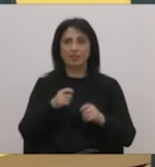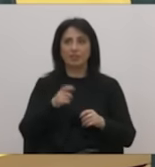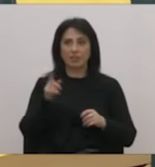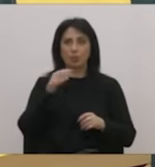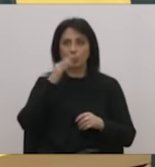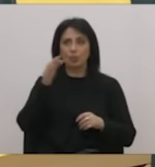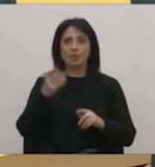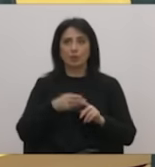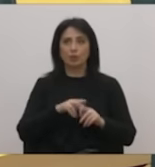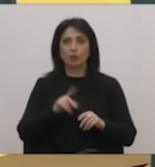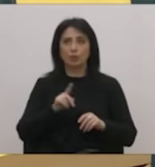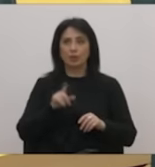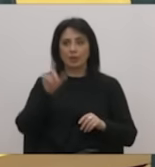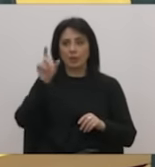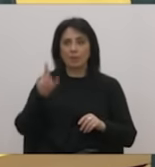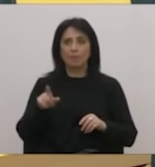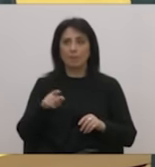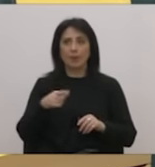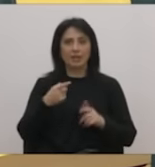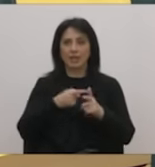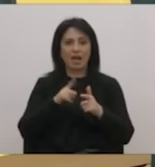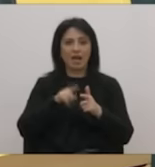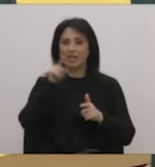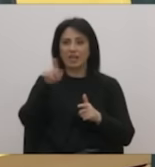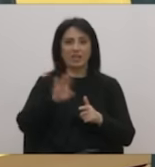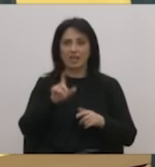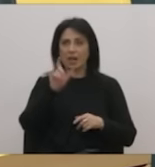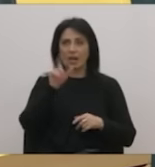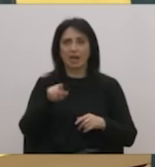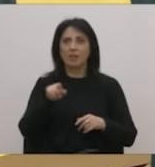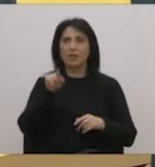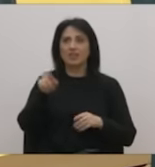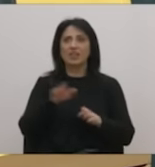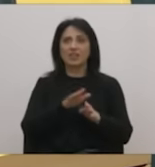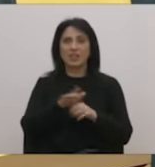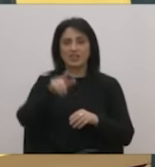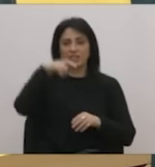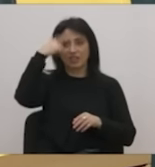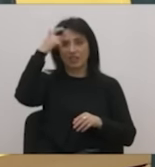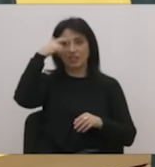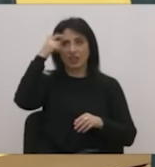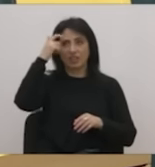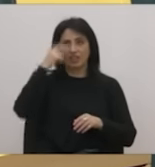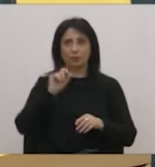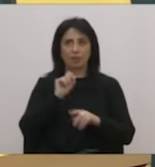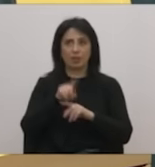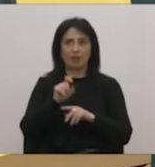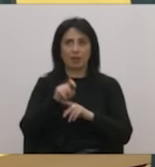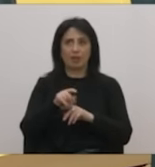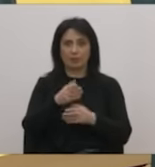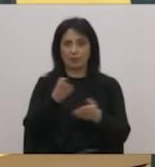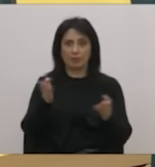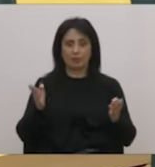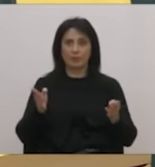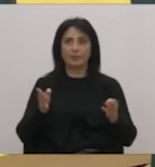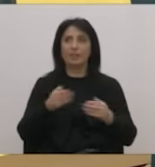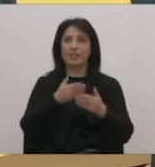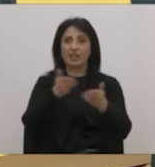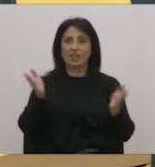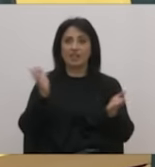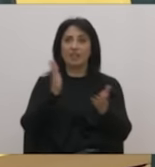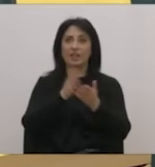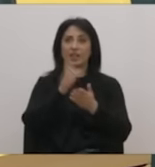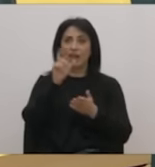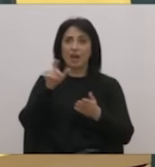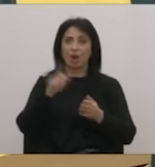უთხრა, იმიტომ რომ მან არ დაასახელა ეს ადამიანი. Თქვენ ასრულებთ ბიძინა ივანიშვილის დავალებებს. Თქვენ ხართ